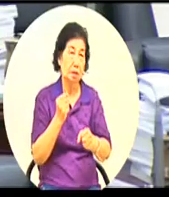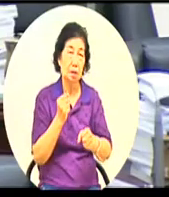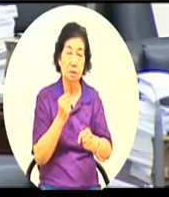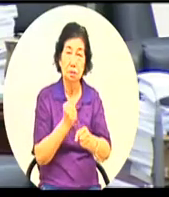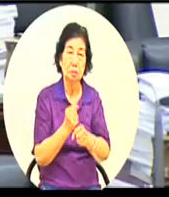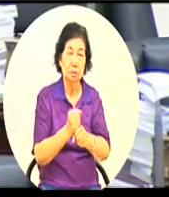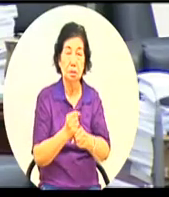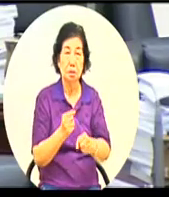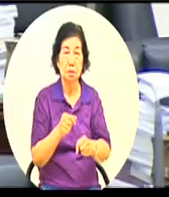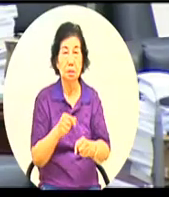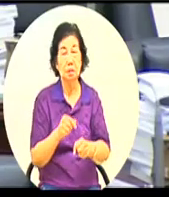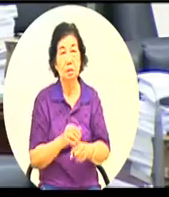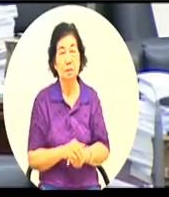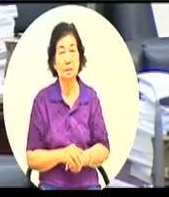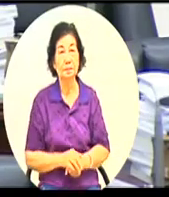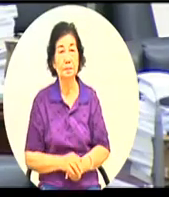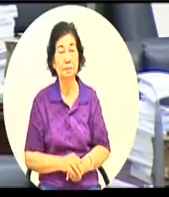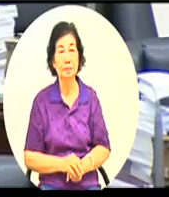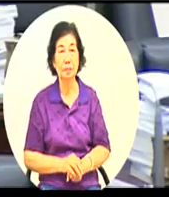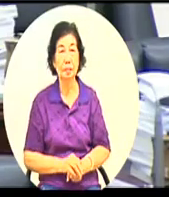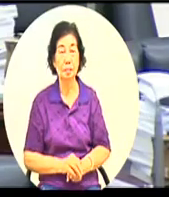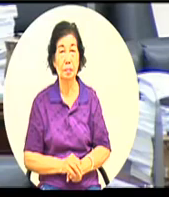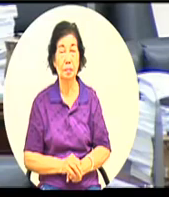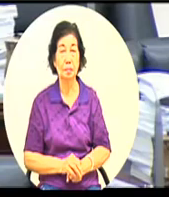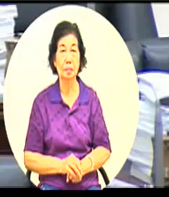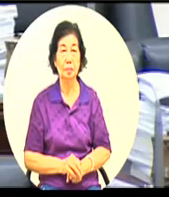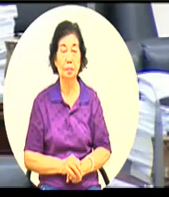啊，你也看卖。